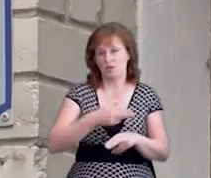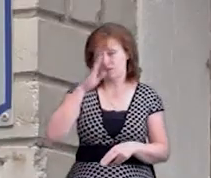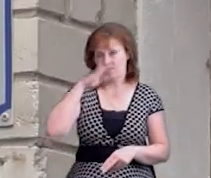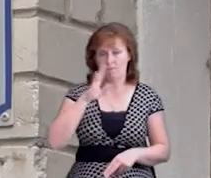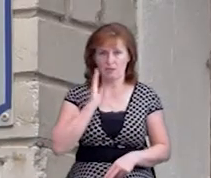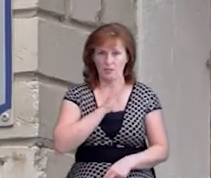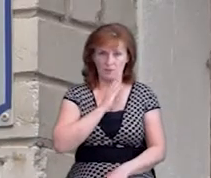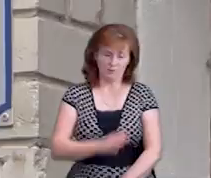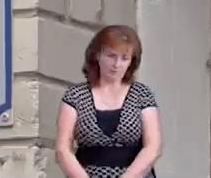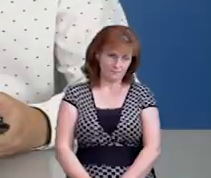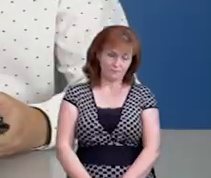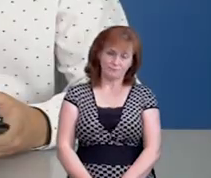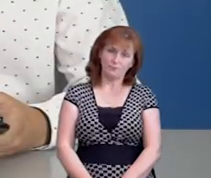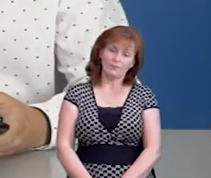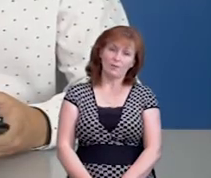Новини на Суспільному.